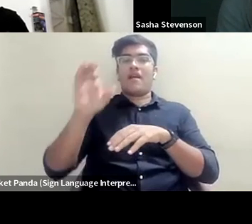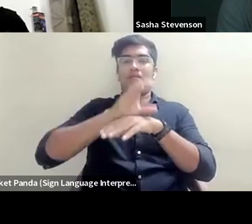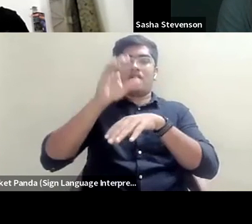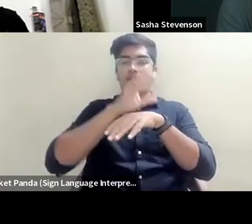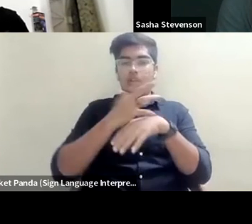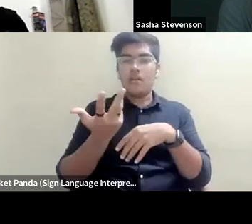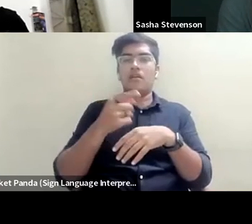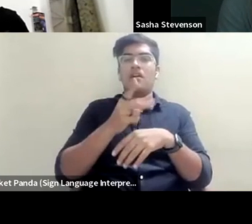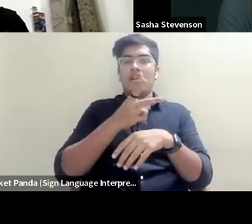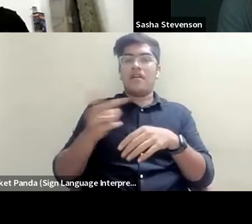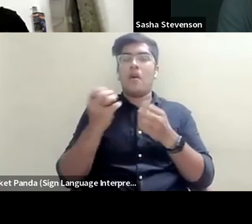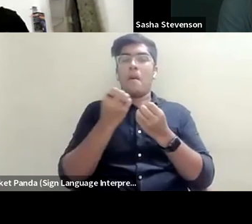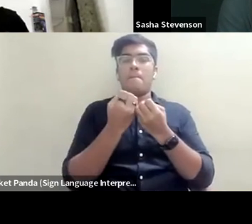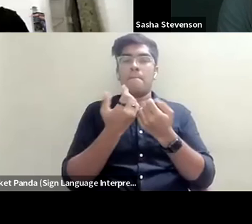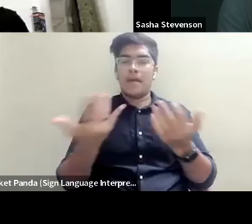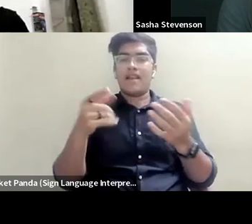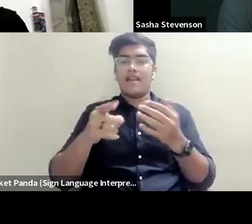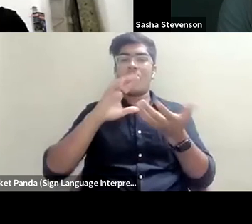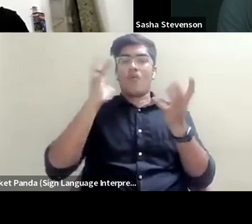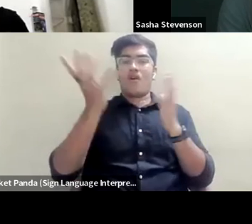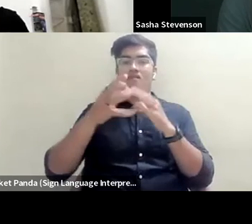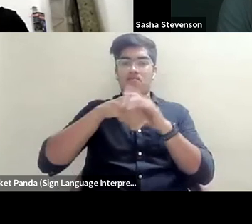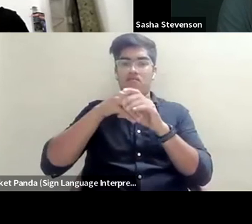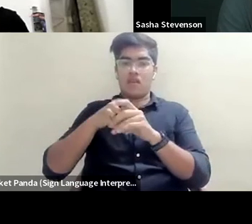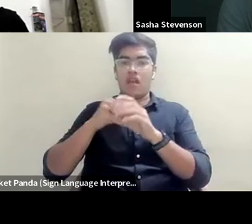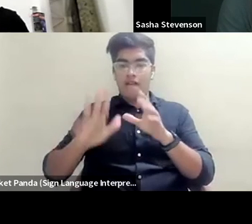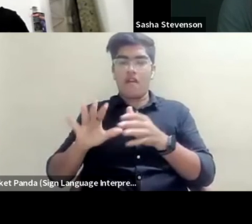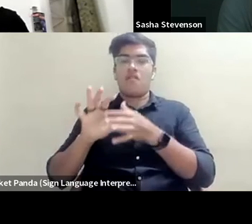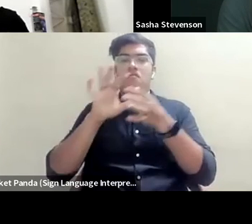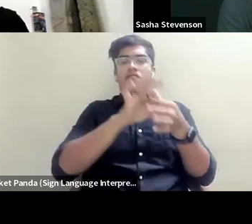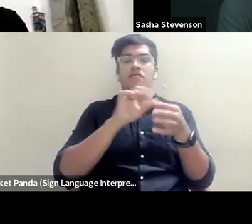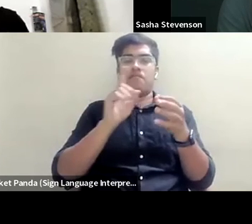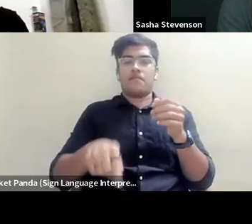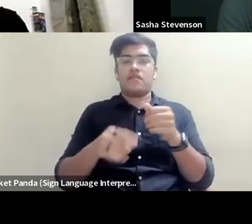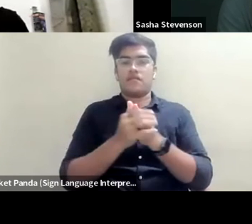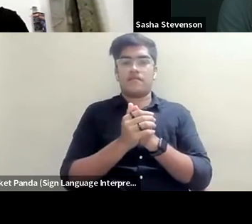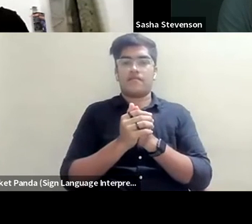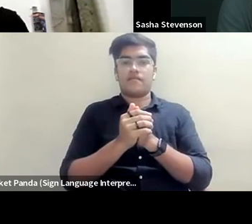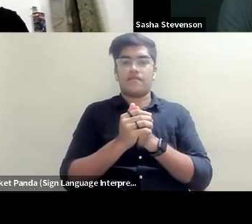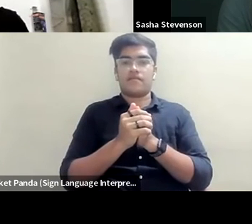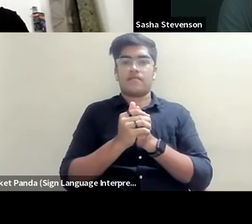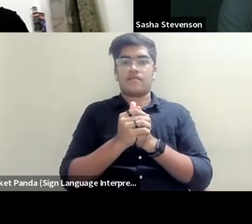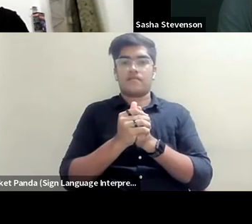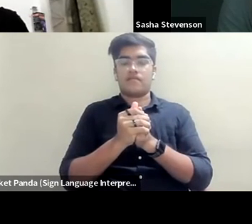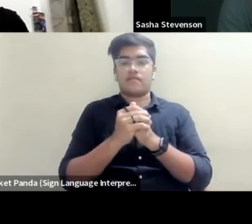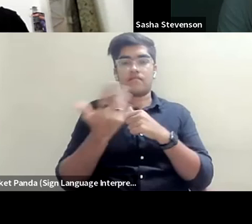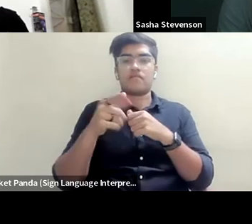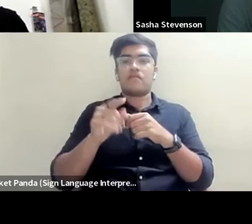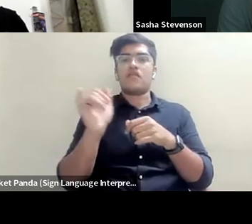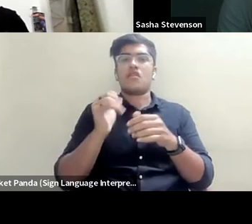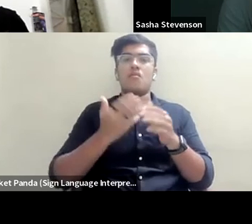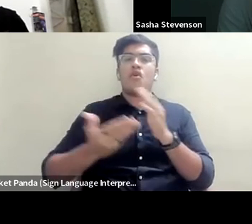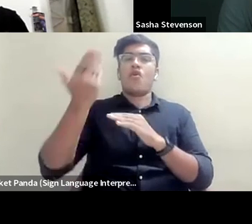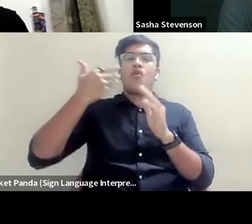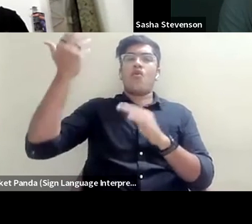दुनिया में आया है, उसका कनेक्शन है उसके साथ में. मतलब ये कॉलोनियल कंट्री,